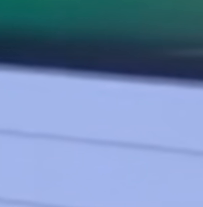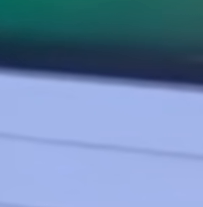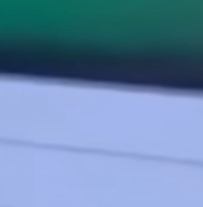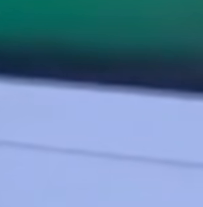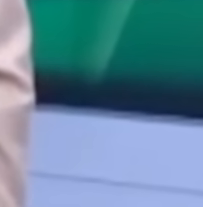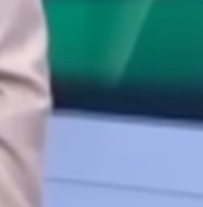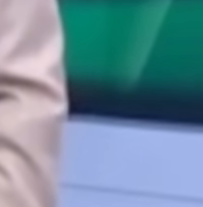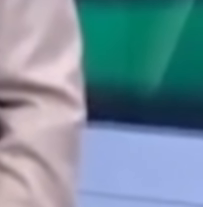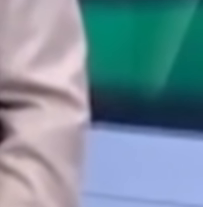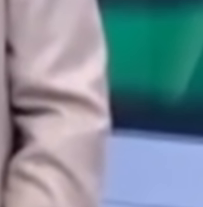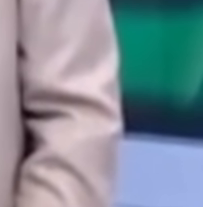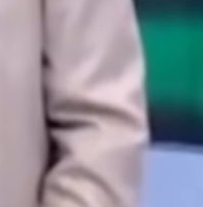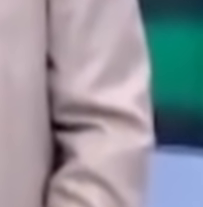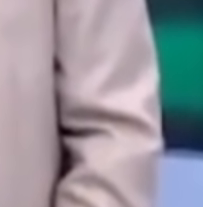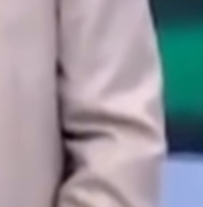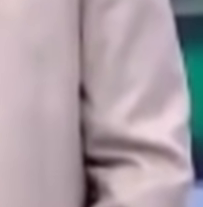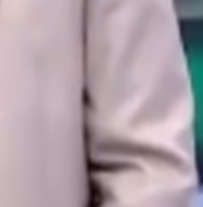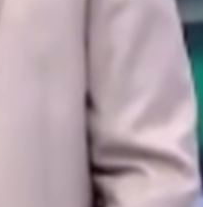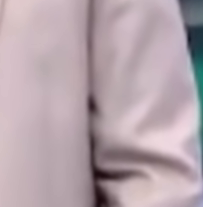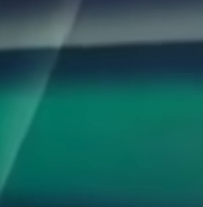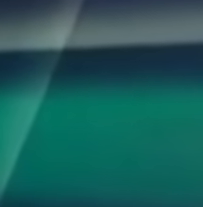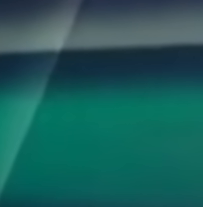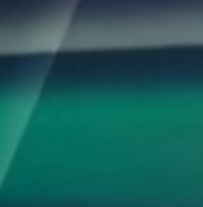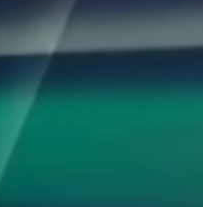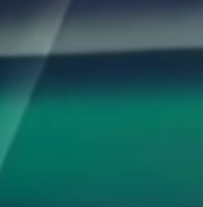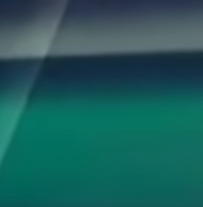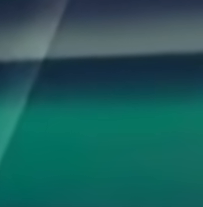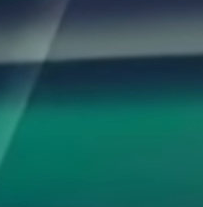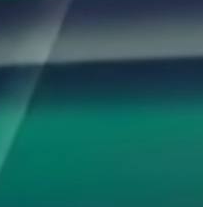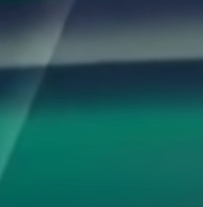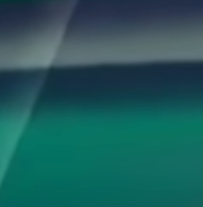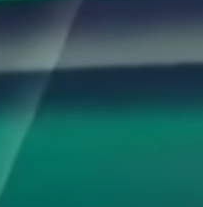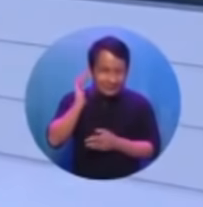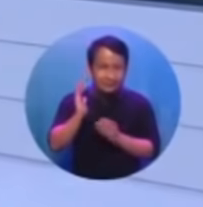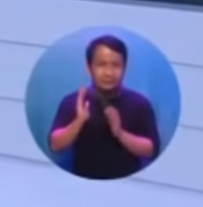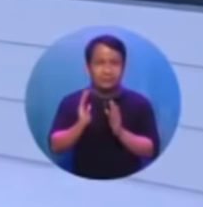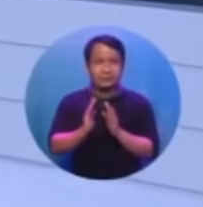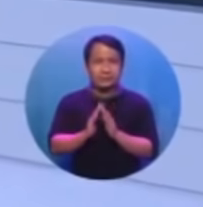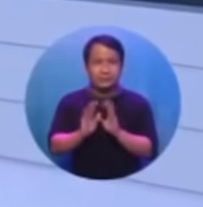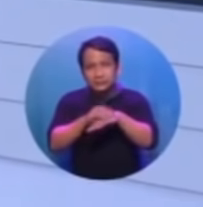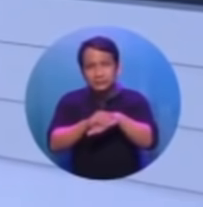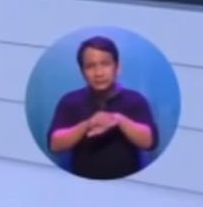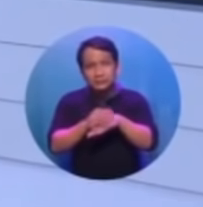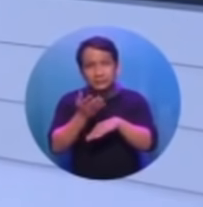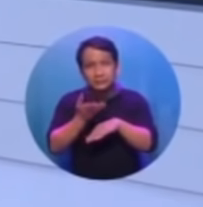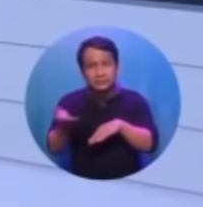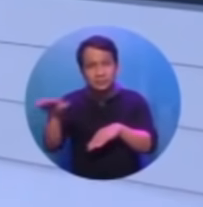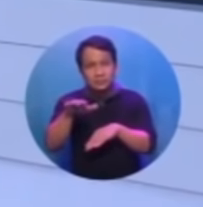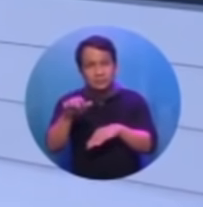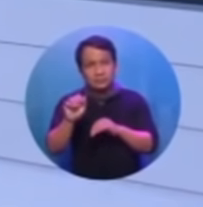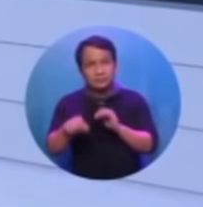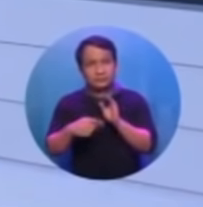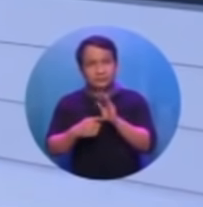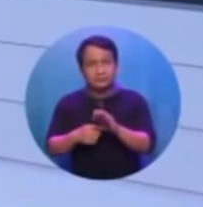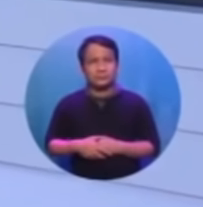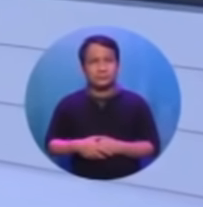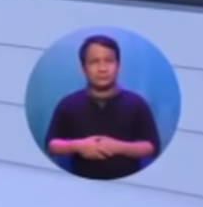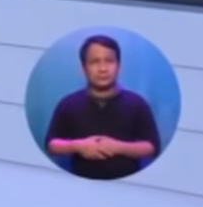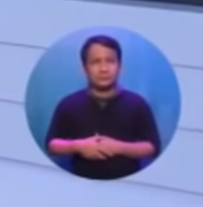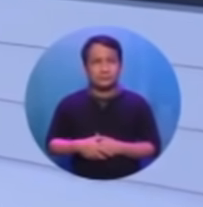Ang kaso pong una natin matutunghayan ay napakaselan po, babala sa lahat ng